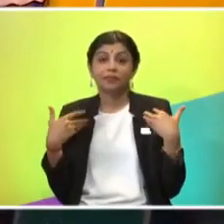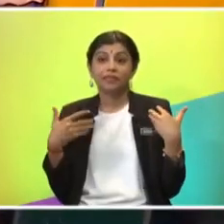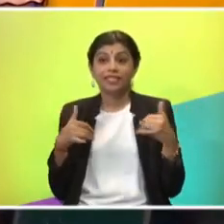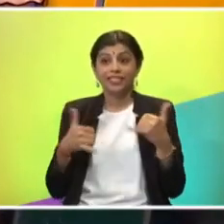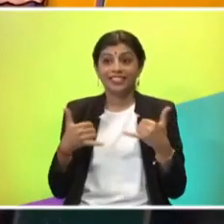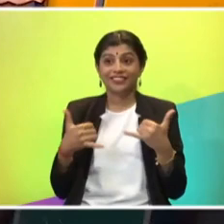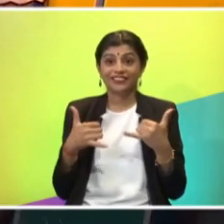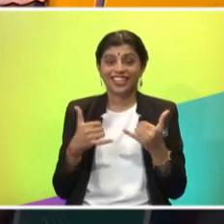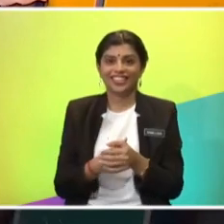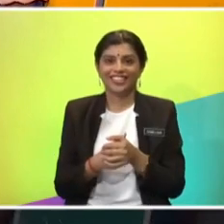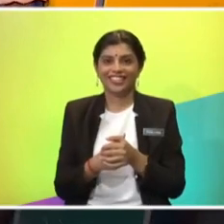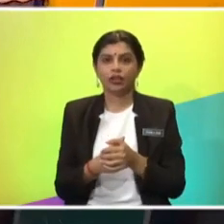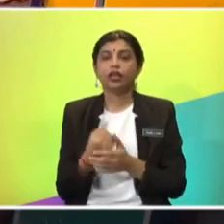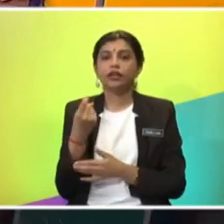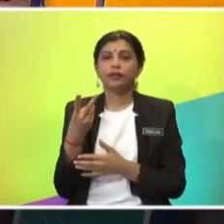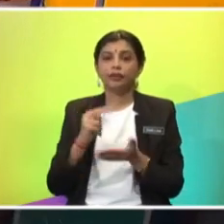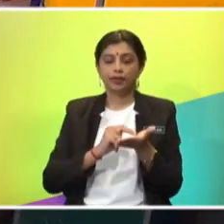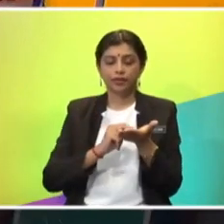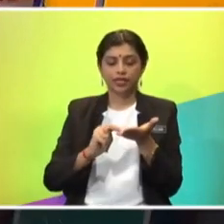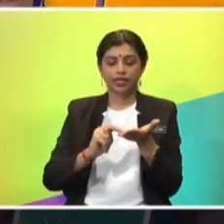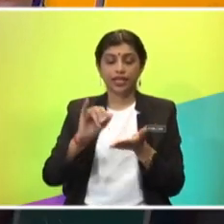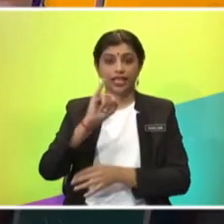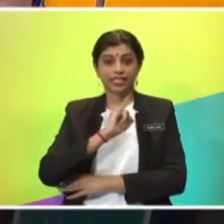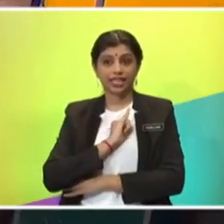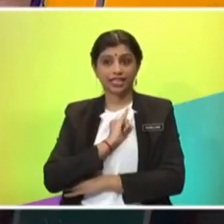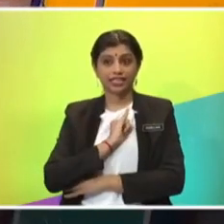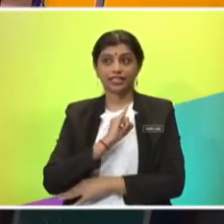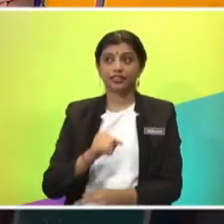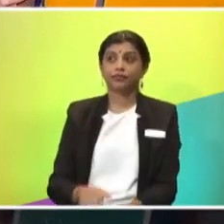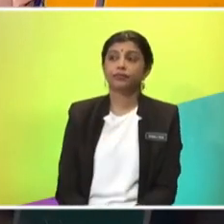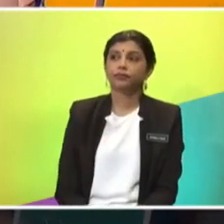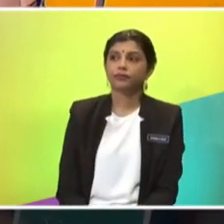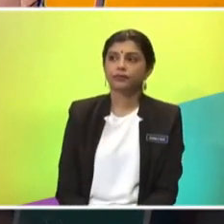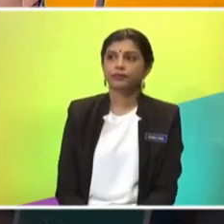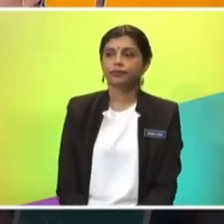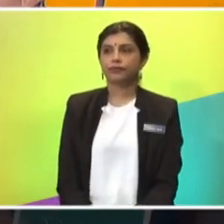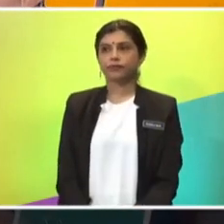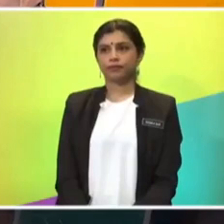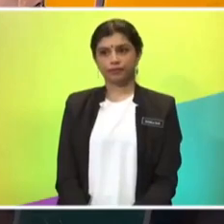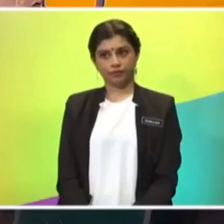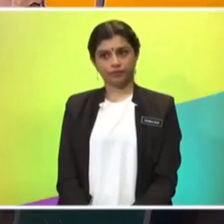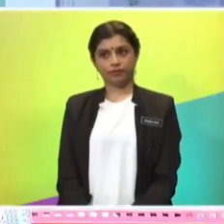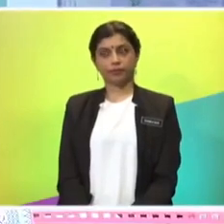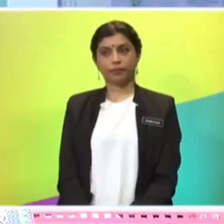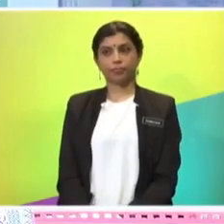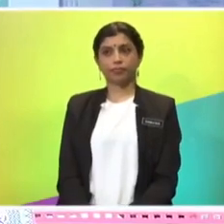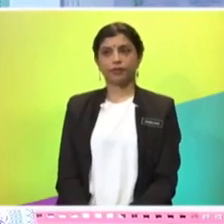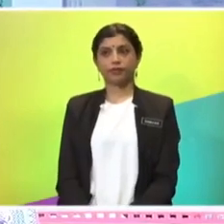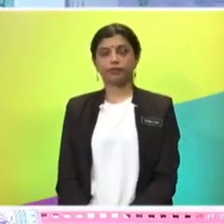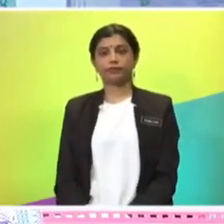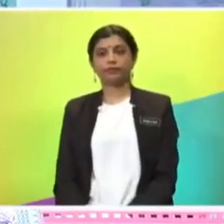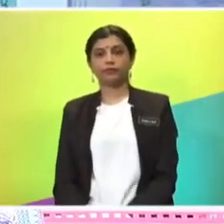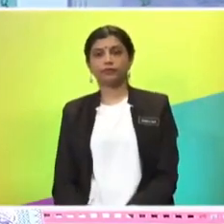saya? Okey. Okey, okay. Dalam aktiviti teroka kita ni, saya nak minta Azhar untuk